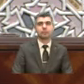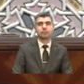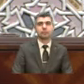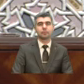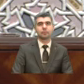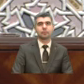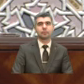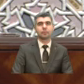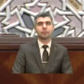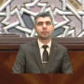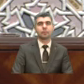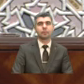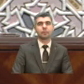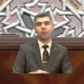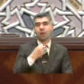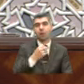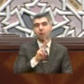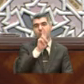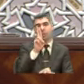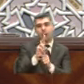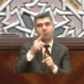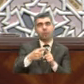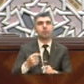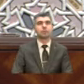بدون تفاق، الله يبارك فيكم، هل من تعقيب إضافي؟